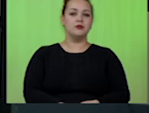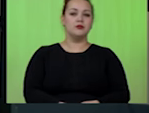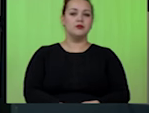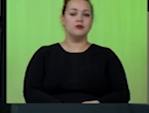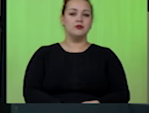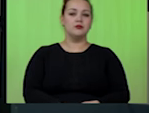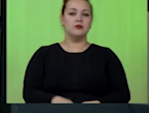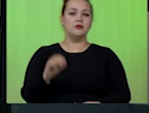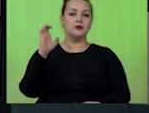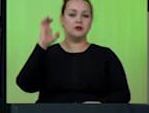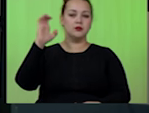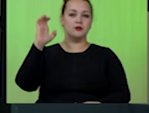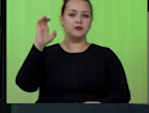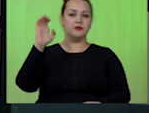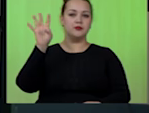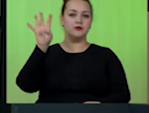1595. С.